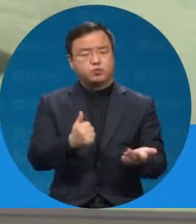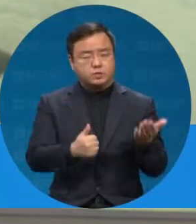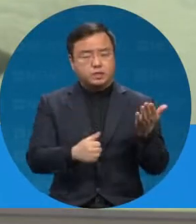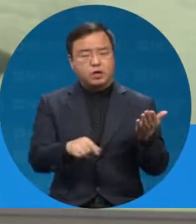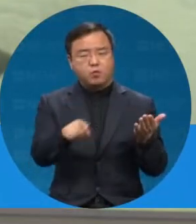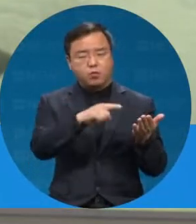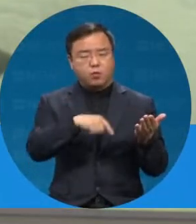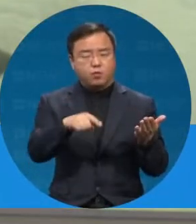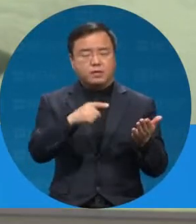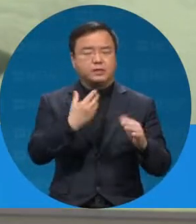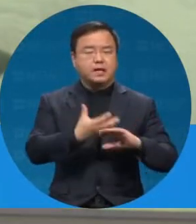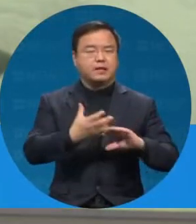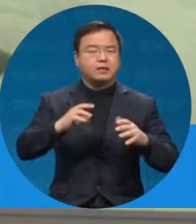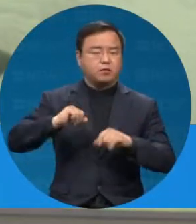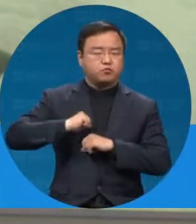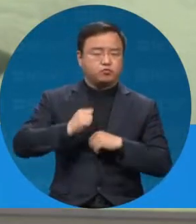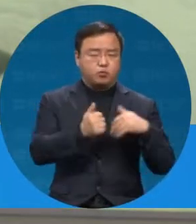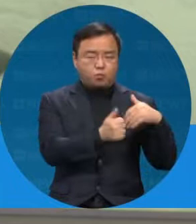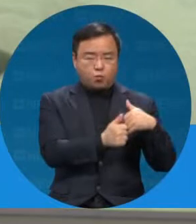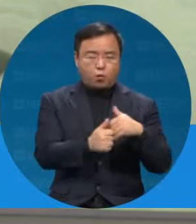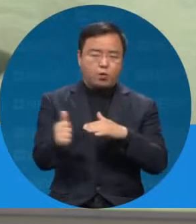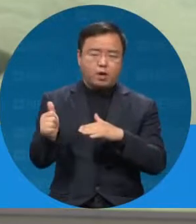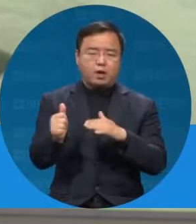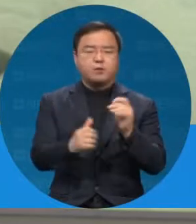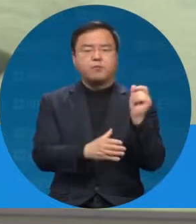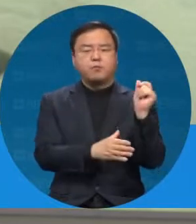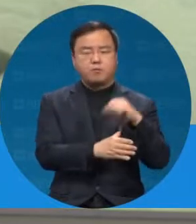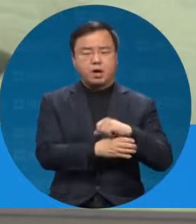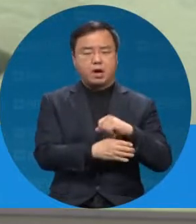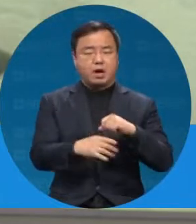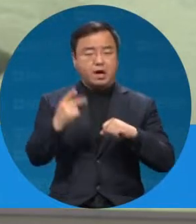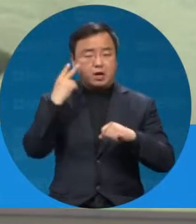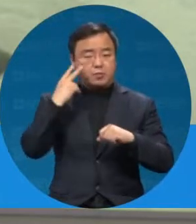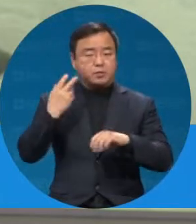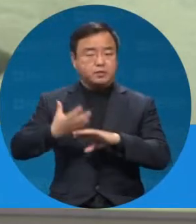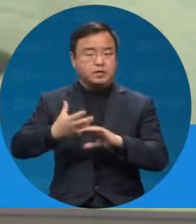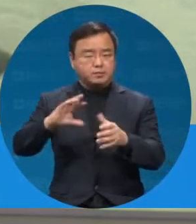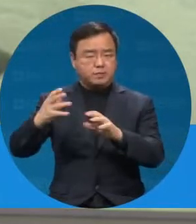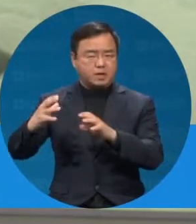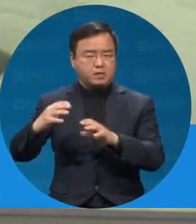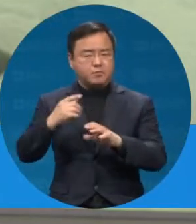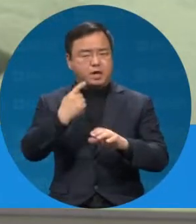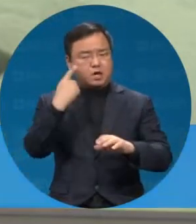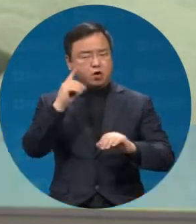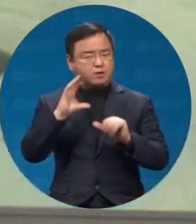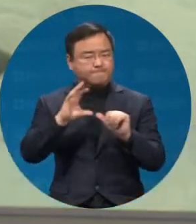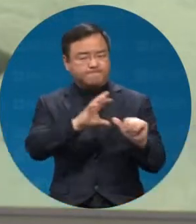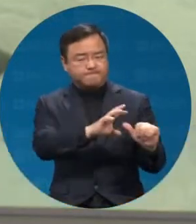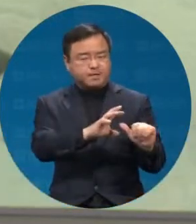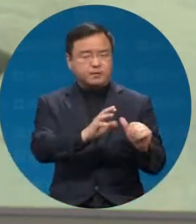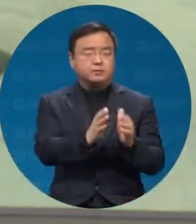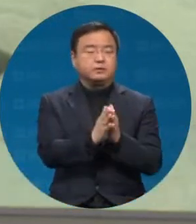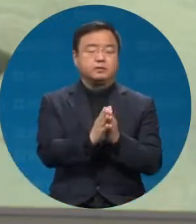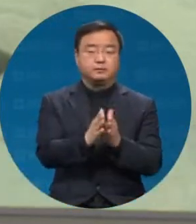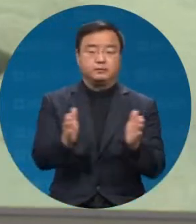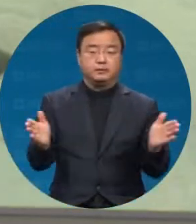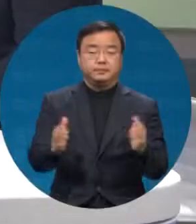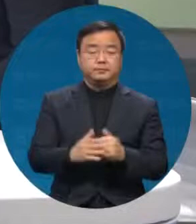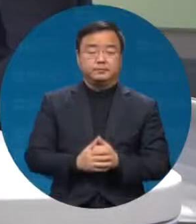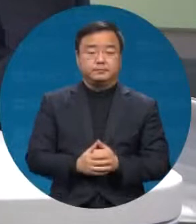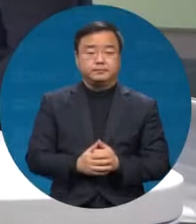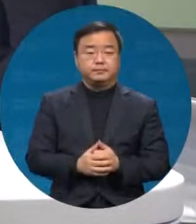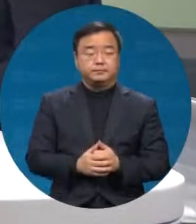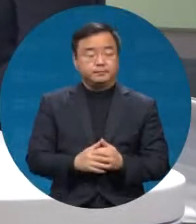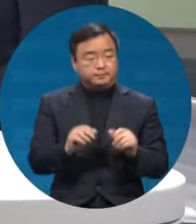미국과 주요 국가들은 러시아에 대한 제재를 시작했습니다 글로벌 뉴스 브리핑 에서 살펴보겠습니다 자 서진석 기자 안녕하세요